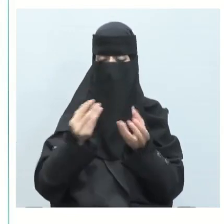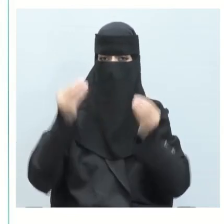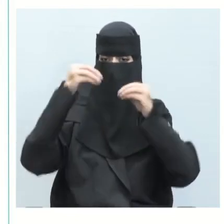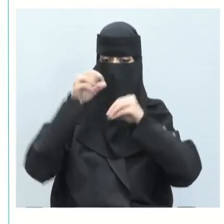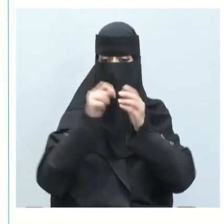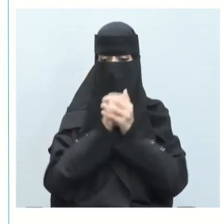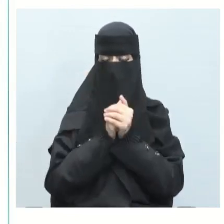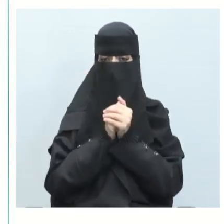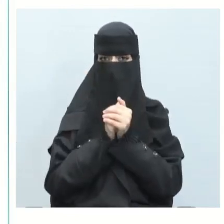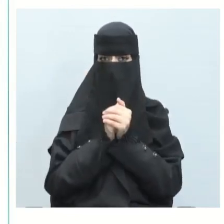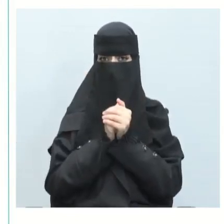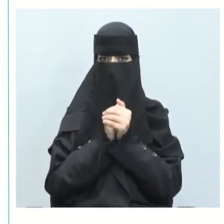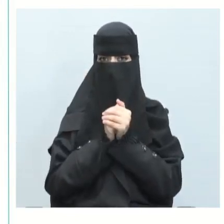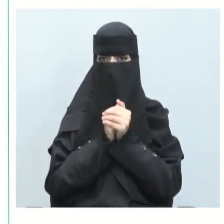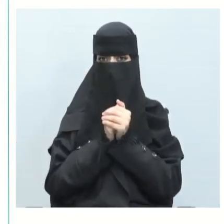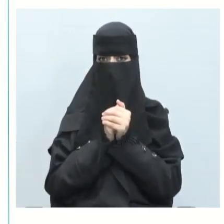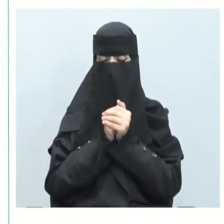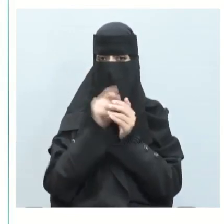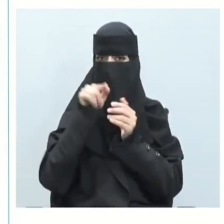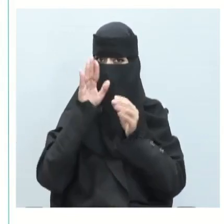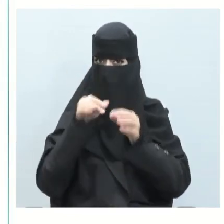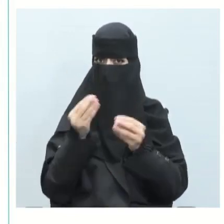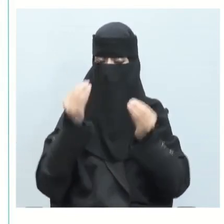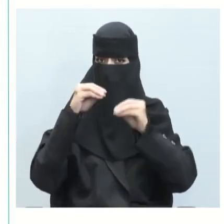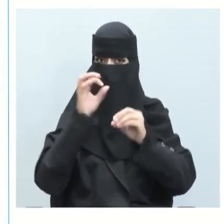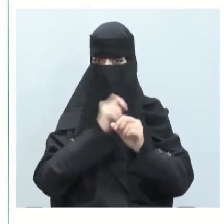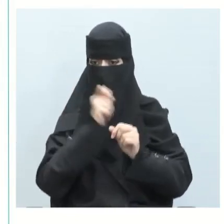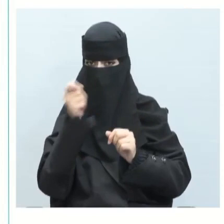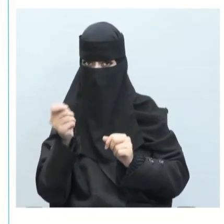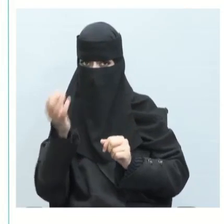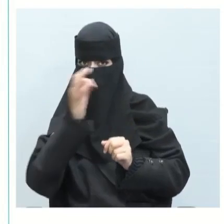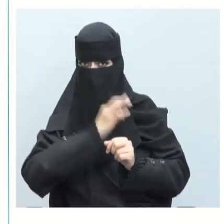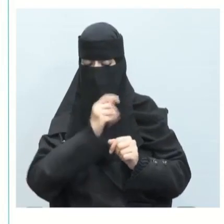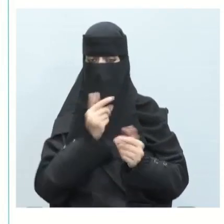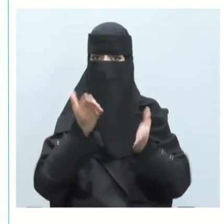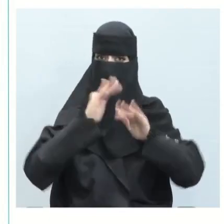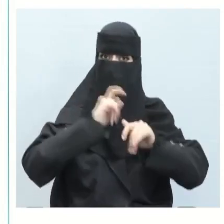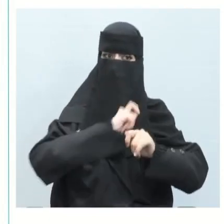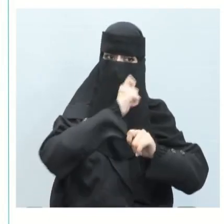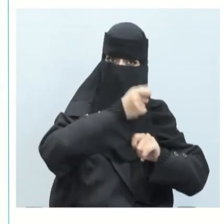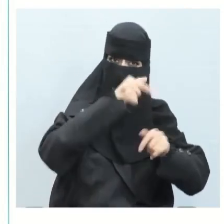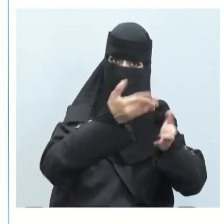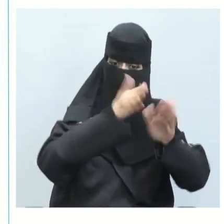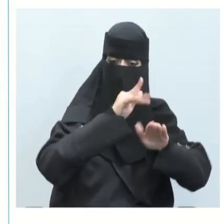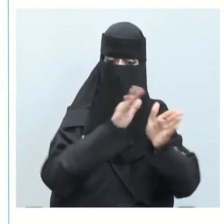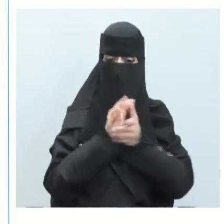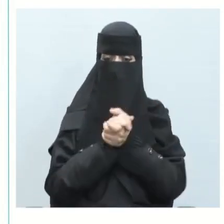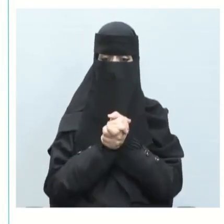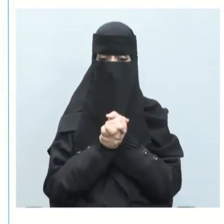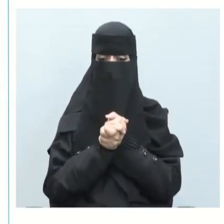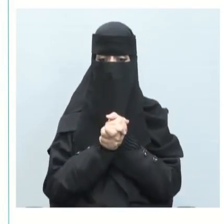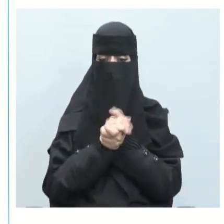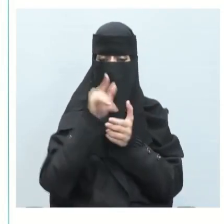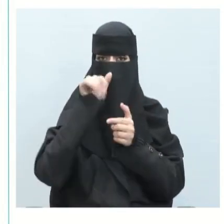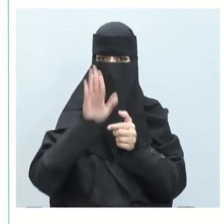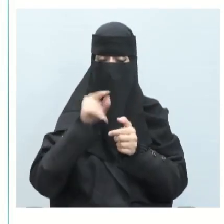الايرادات زياده الارباح قد يكون هناك زياده في التكاليف ولكن قد يكون بالتاكيد من الاهداف هو زياده الارباح